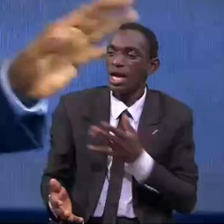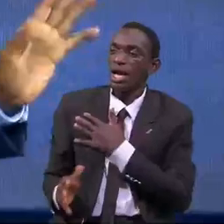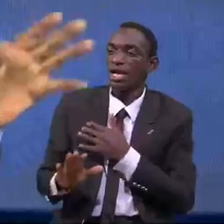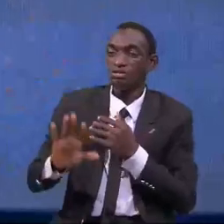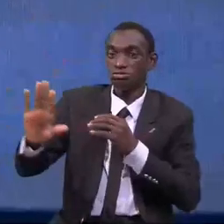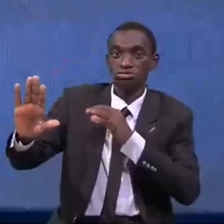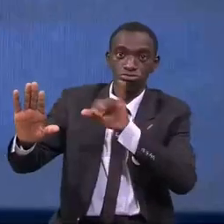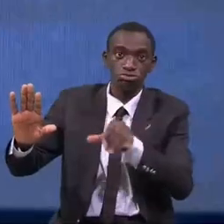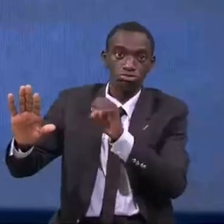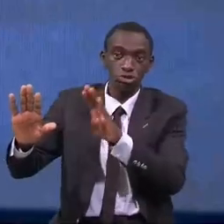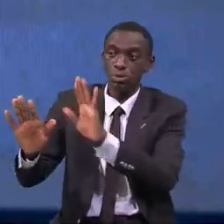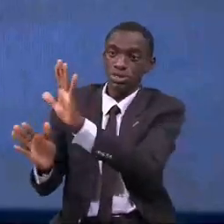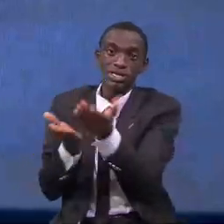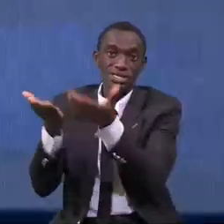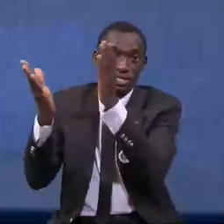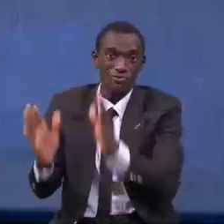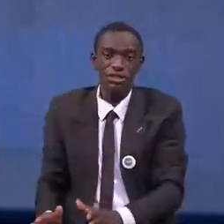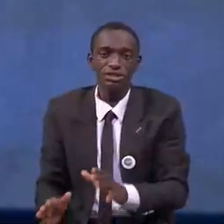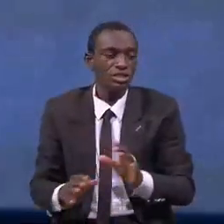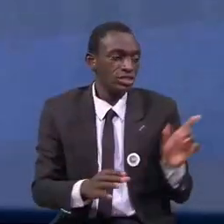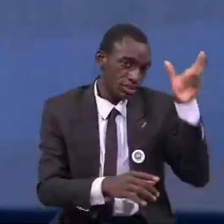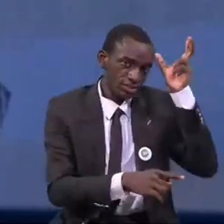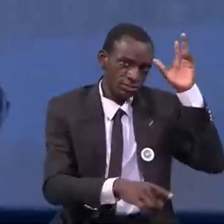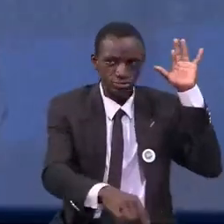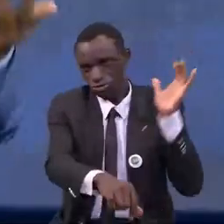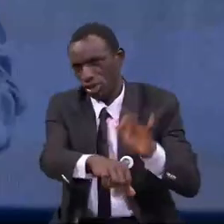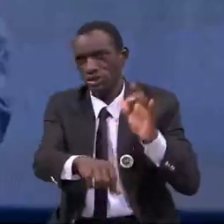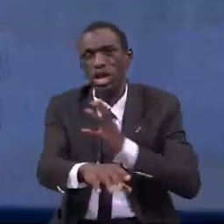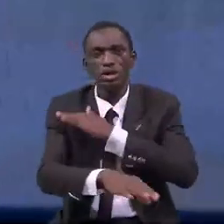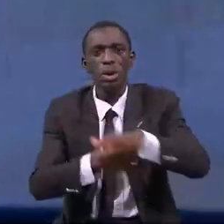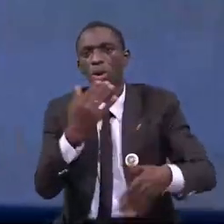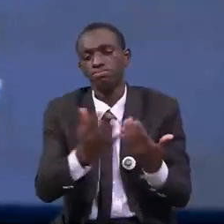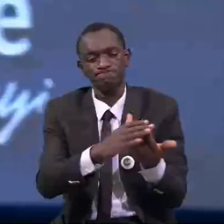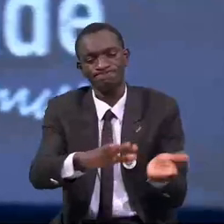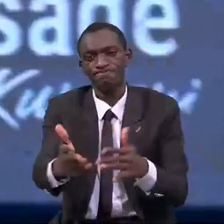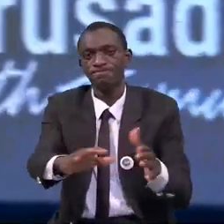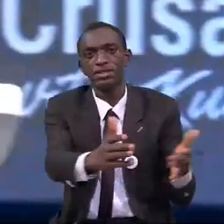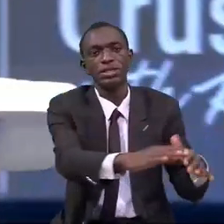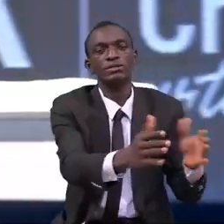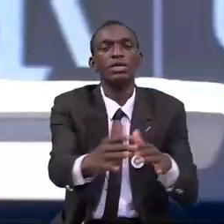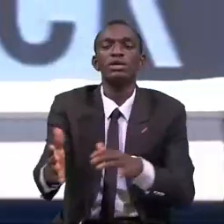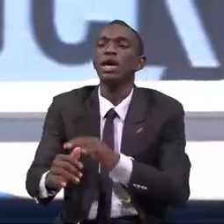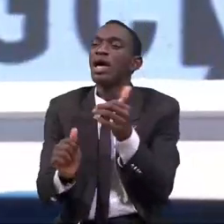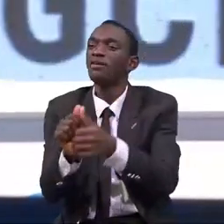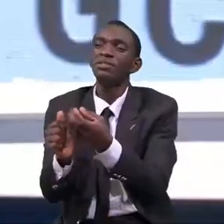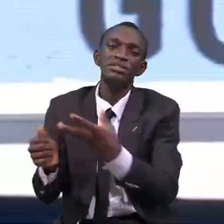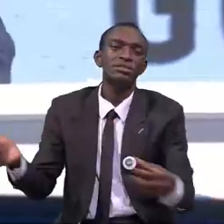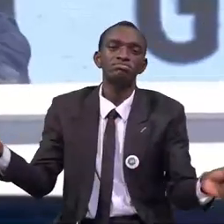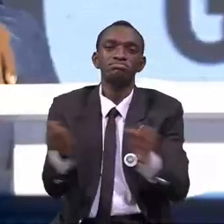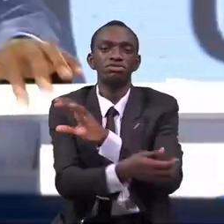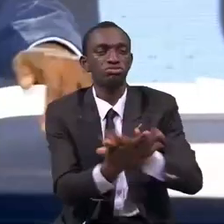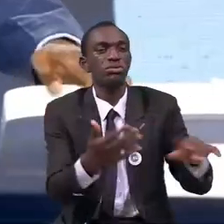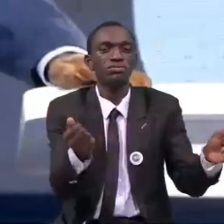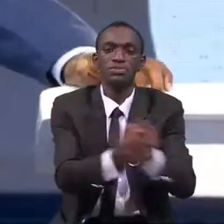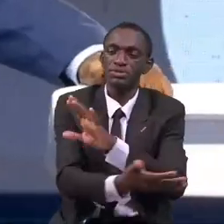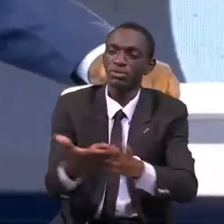les a touché tout é détruit et bien au chapitre 2 Dieu